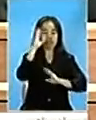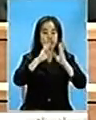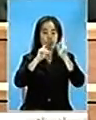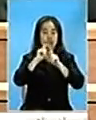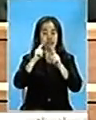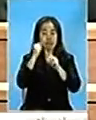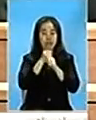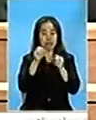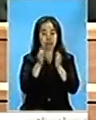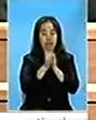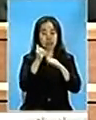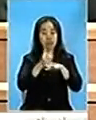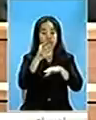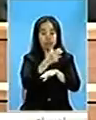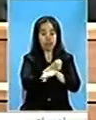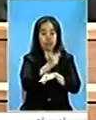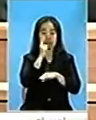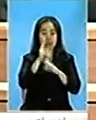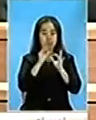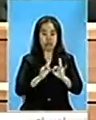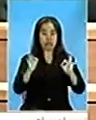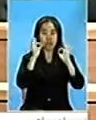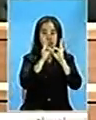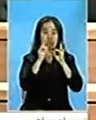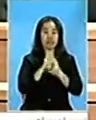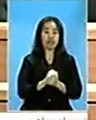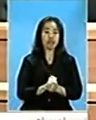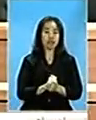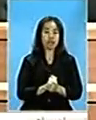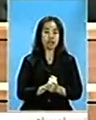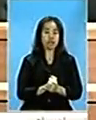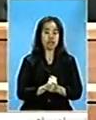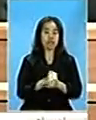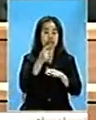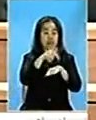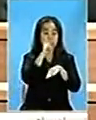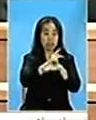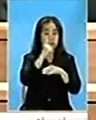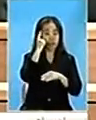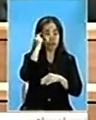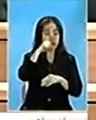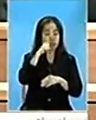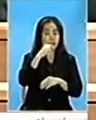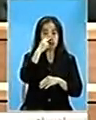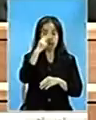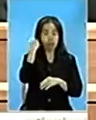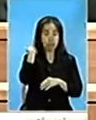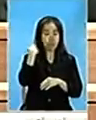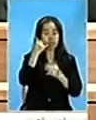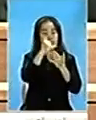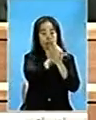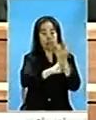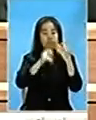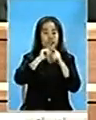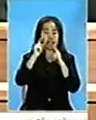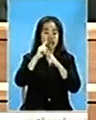การเมืองอันนี้เป็นหัวใจสำคัญนะครับท่านประธานและผมต่างก็อาจจะเคยไปดูวานในหลายประเทศ